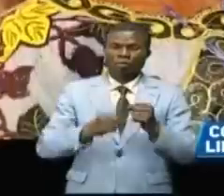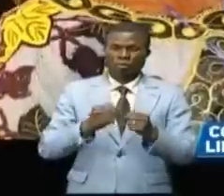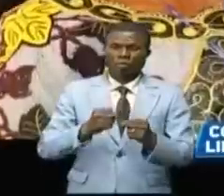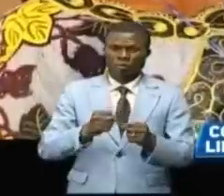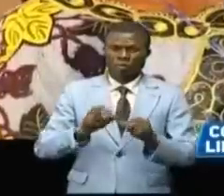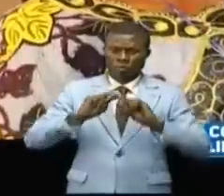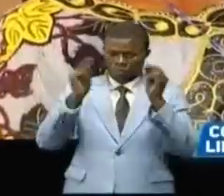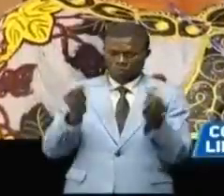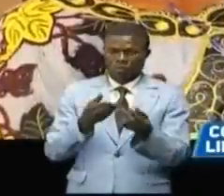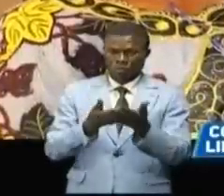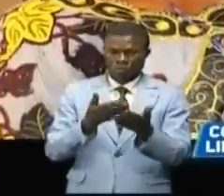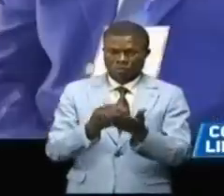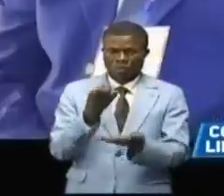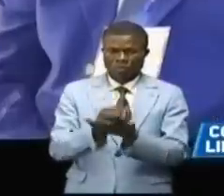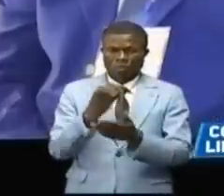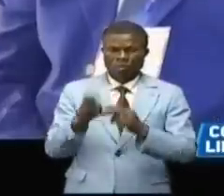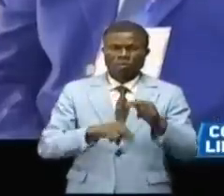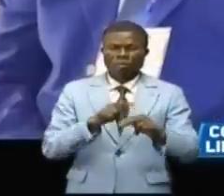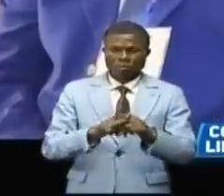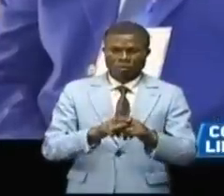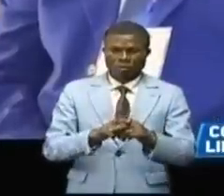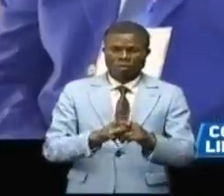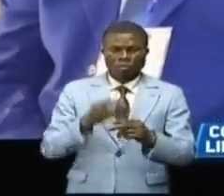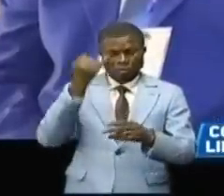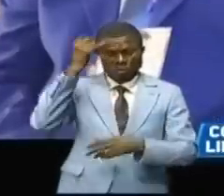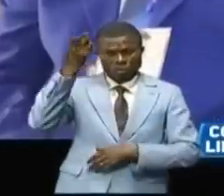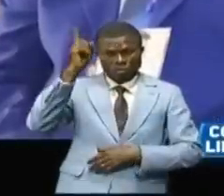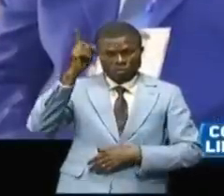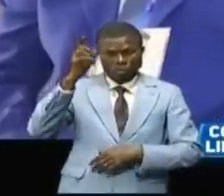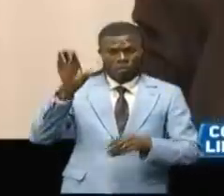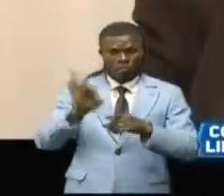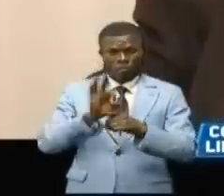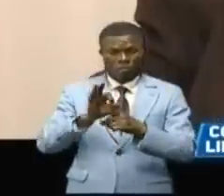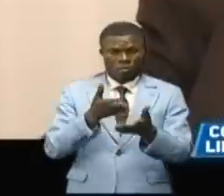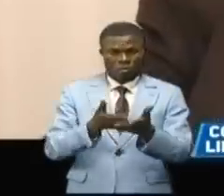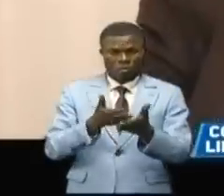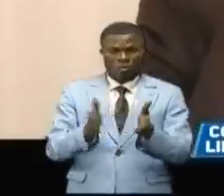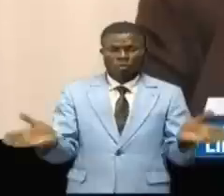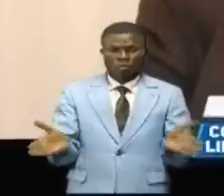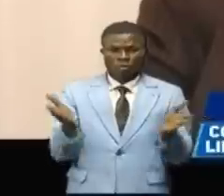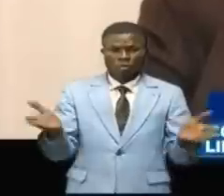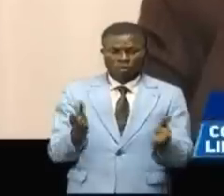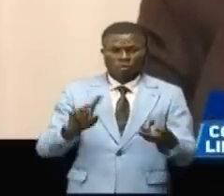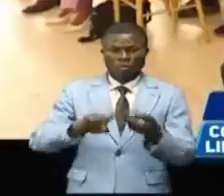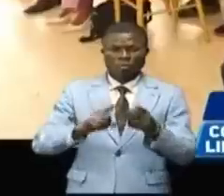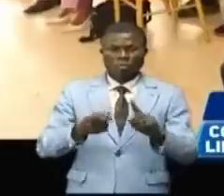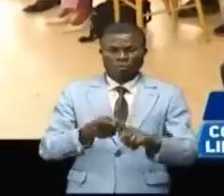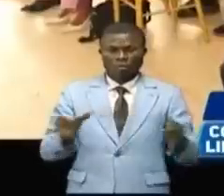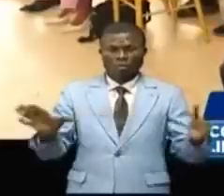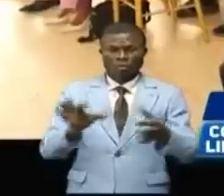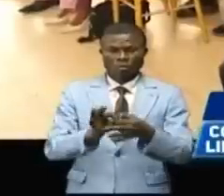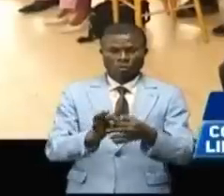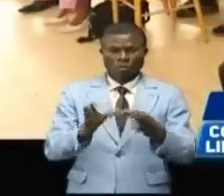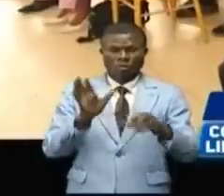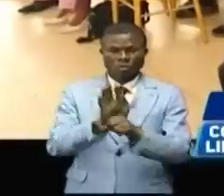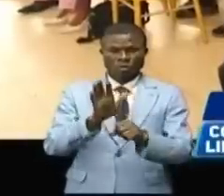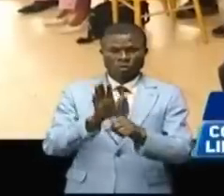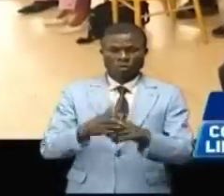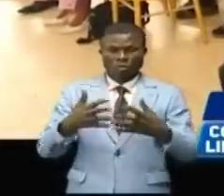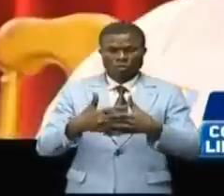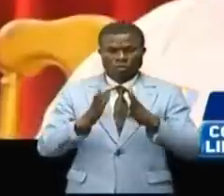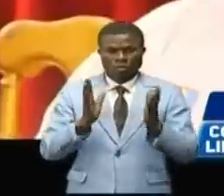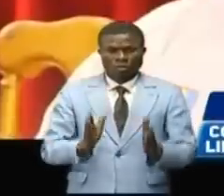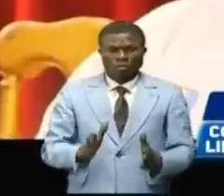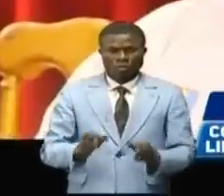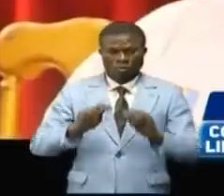cette structure de l'économie nationale. Elle vise à travers cet atelier à renforcer la collaboration avec différents partenaires